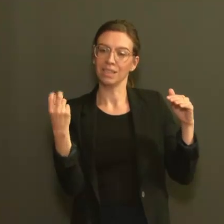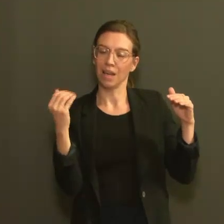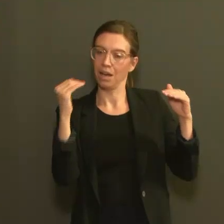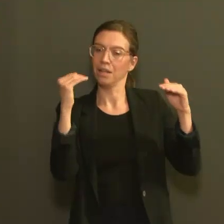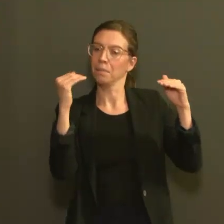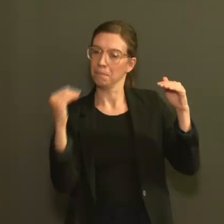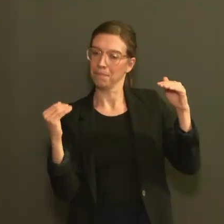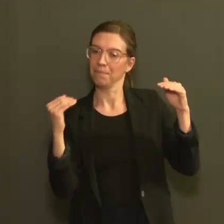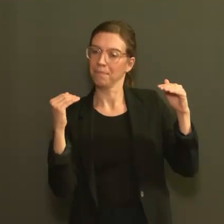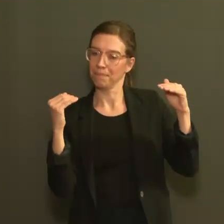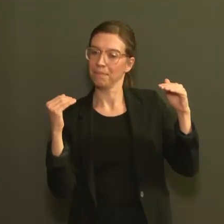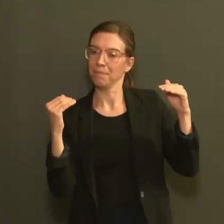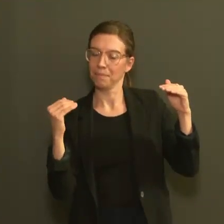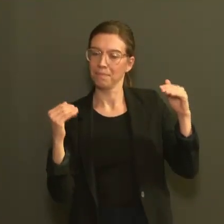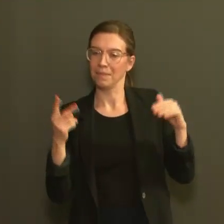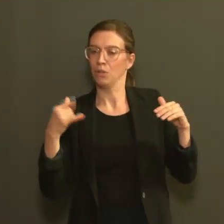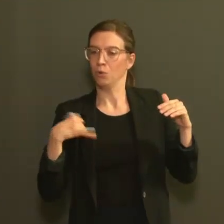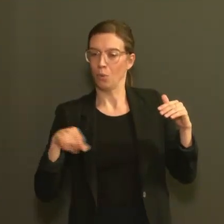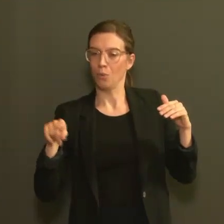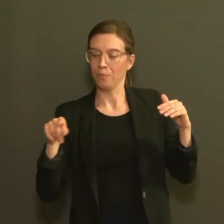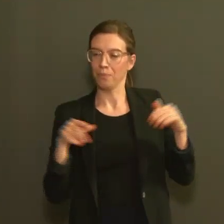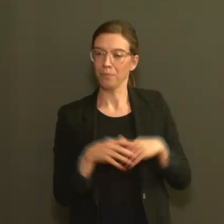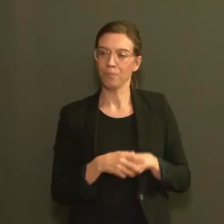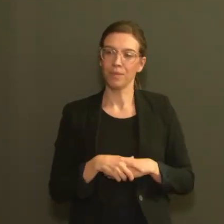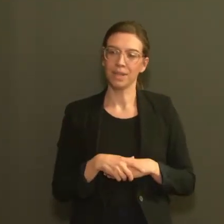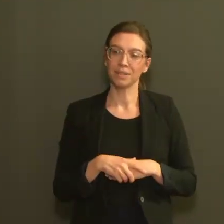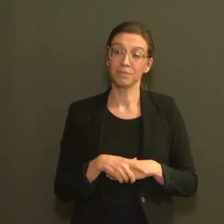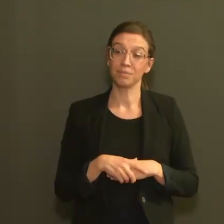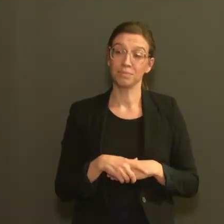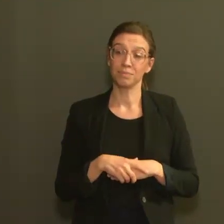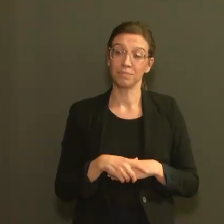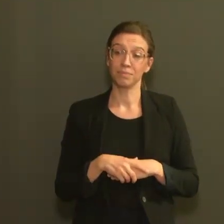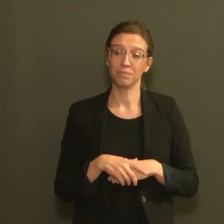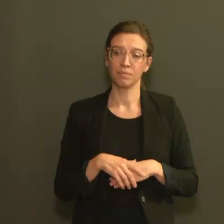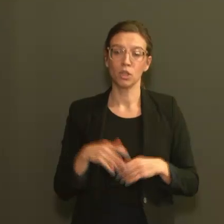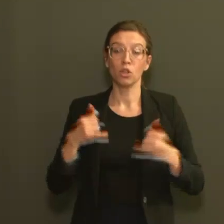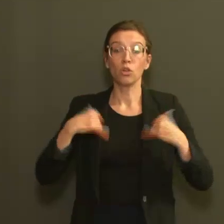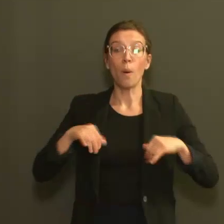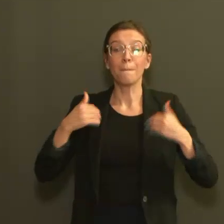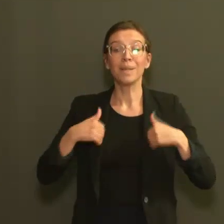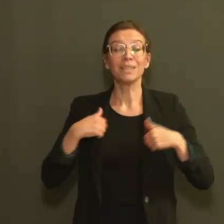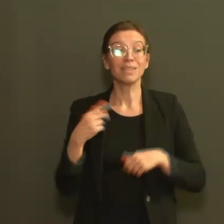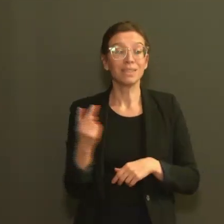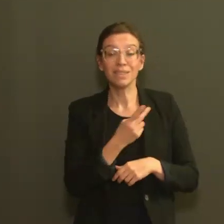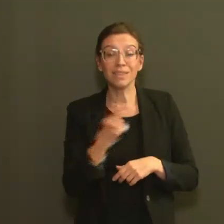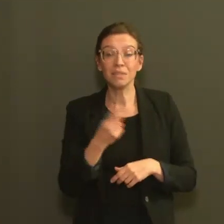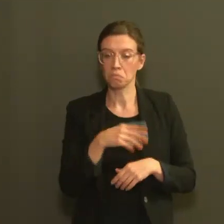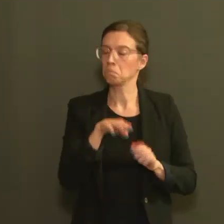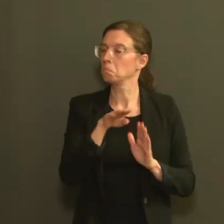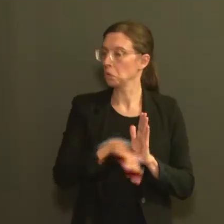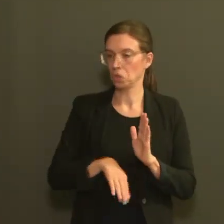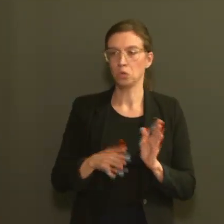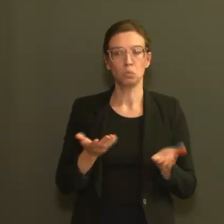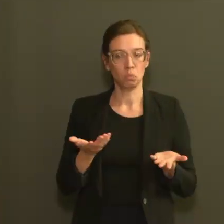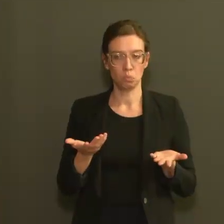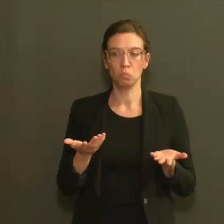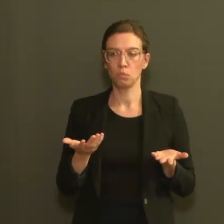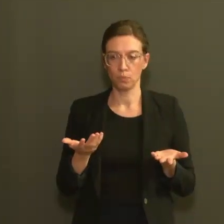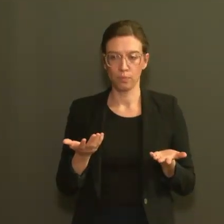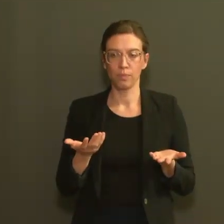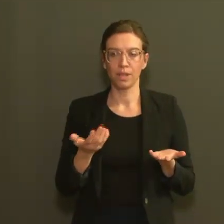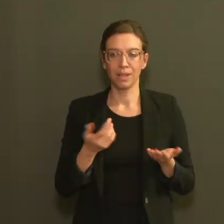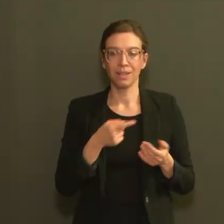Een minderheid van de overlijdens vindt plaats bij jongere mensen, beneden de 65 jaar. Het gaat om 6% van